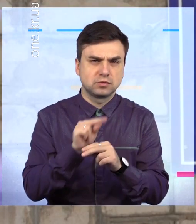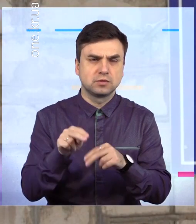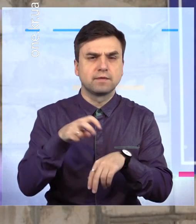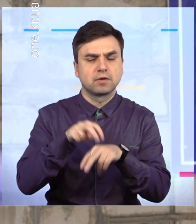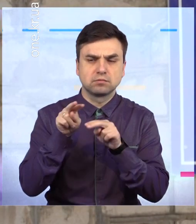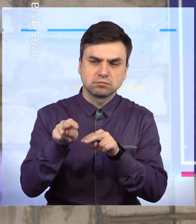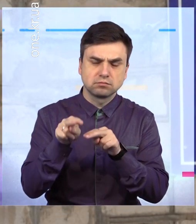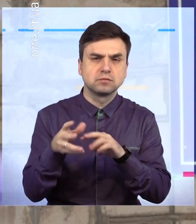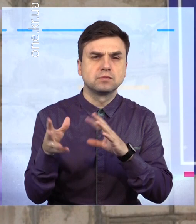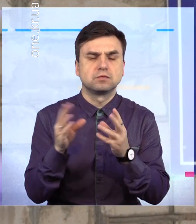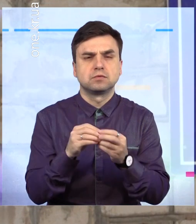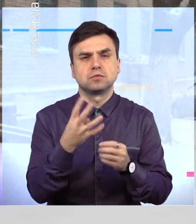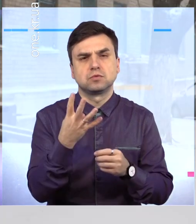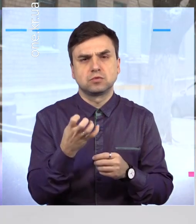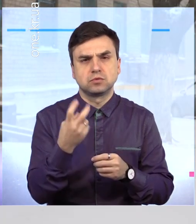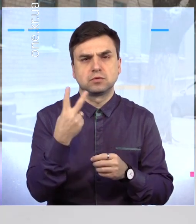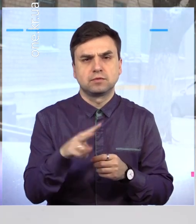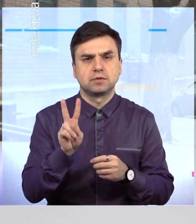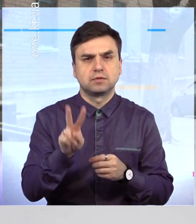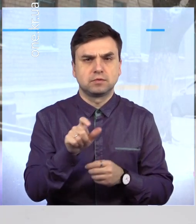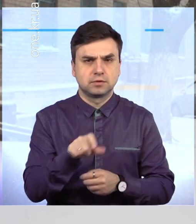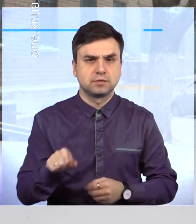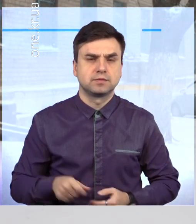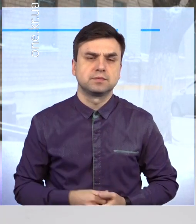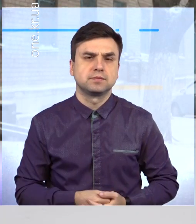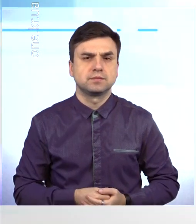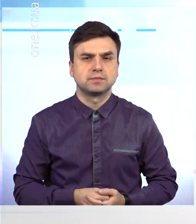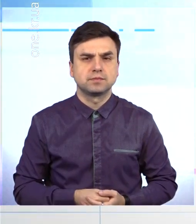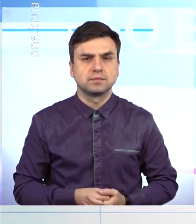діагнозом COVID-19 знаходиться 422 криворіжця.